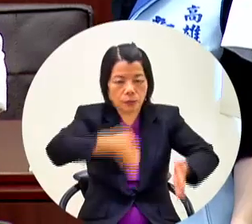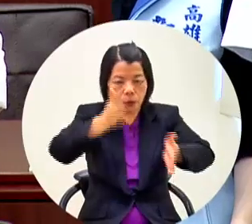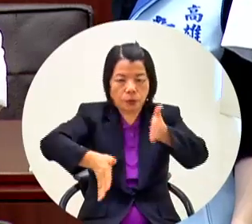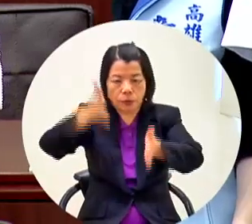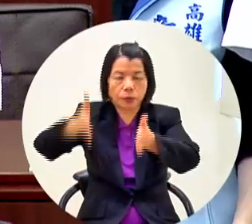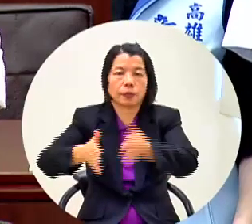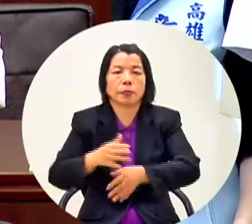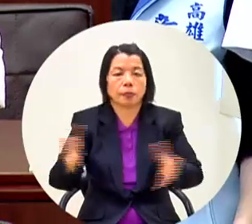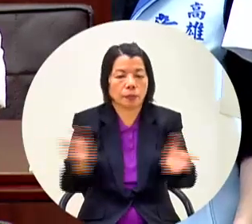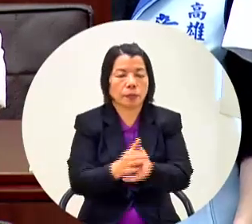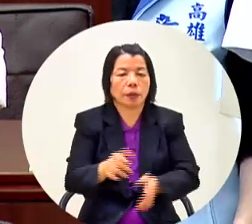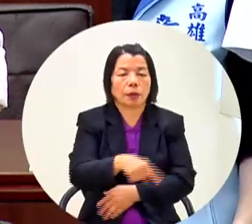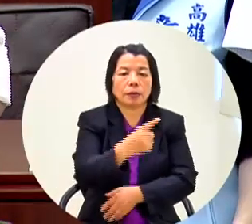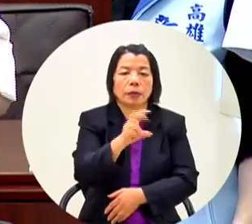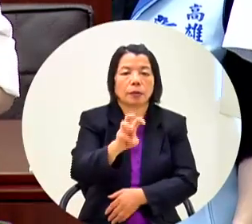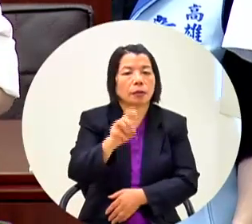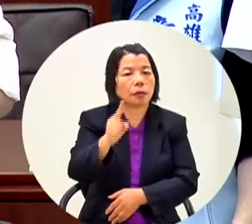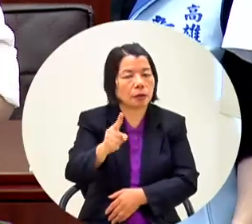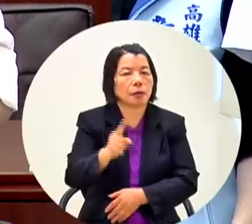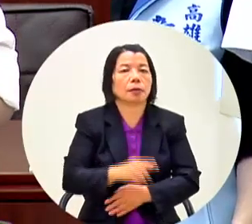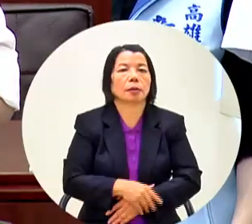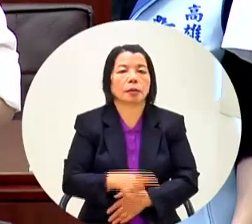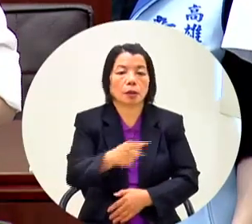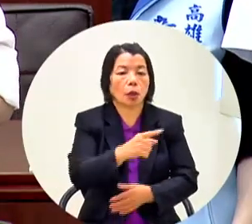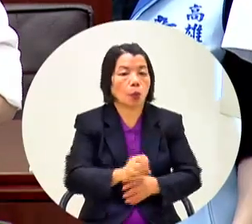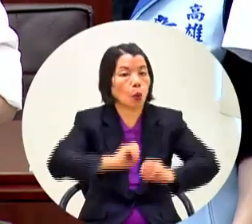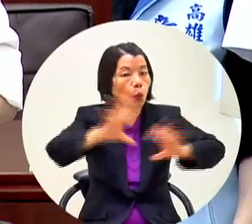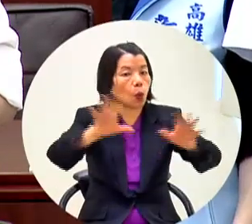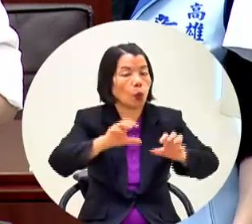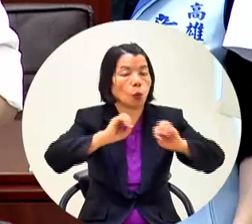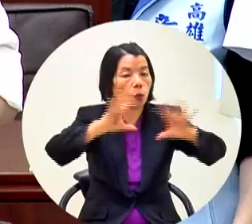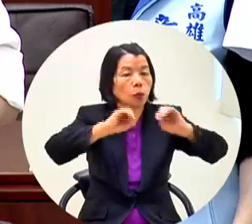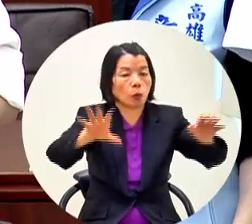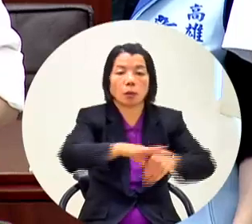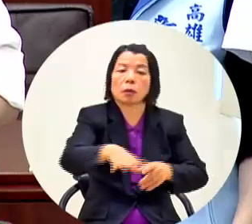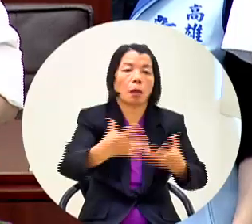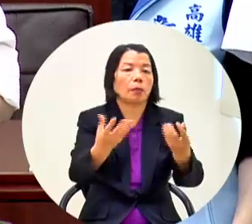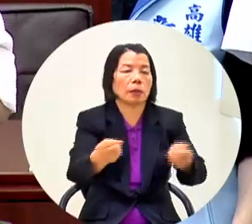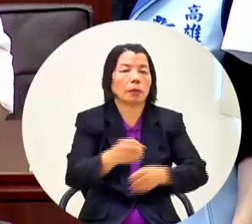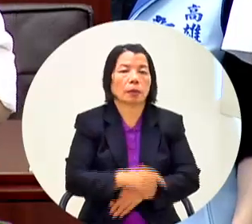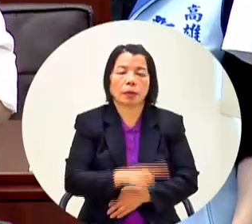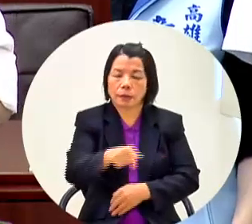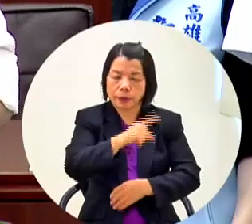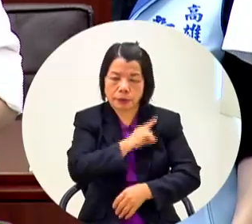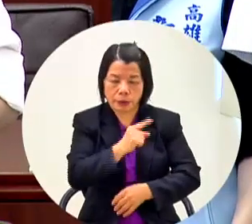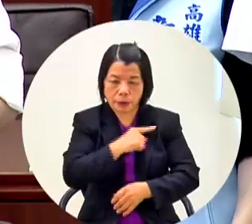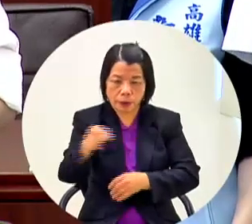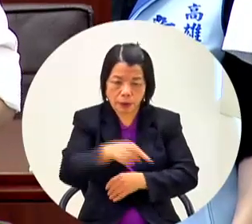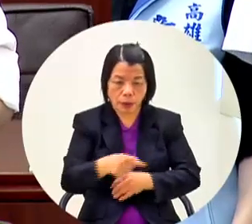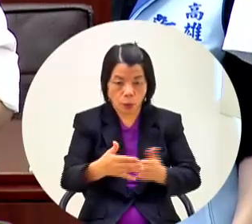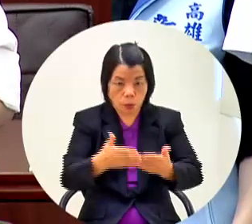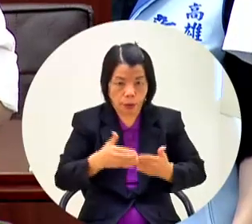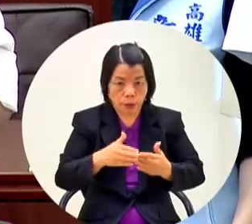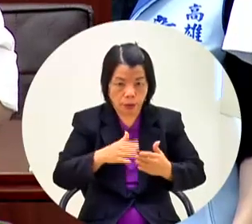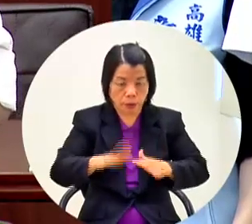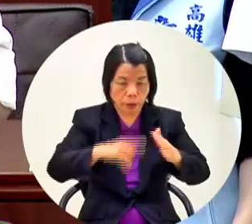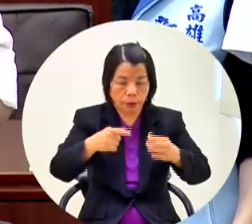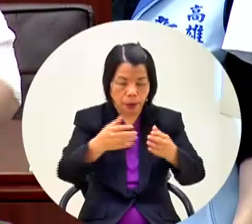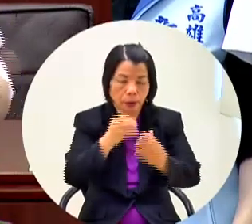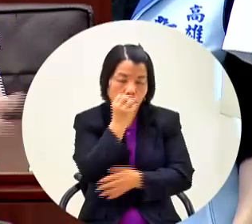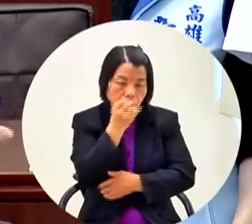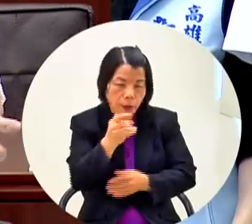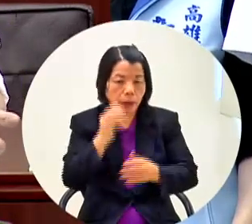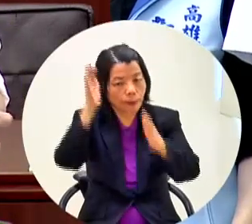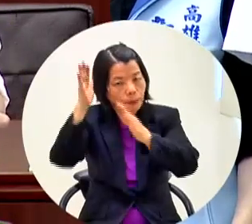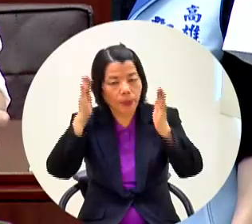我们没有做任何广告，他们自己来，今年我们准备强势出击，我们要向香港、马来